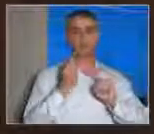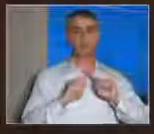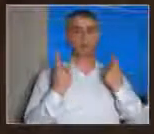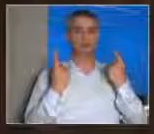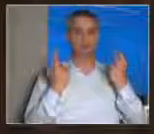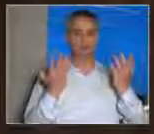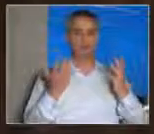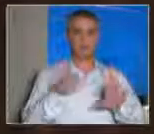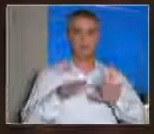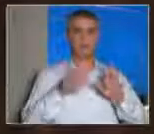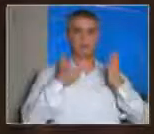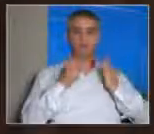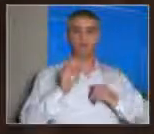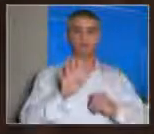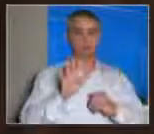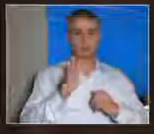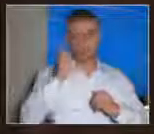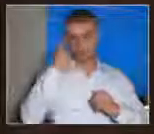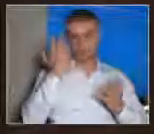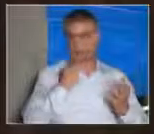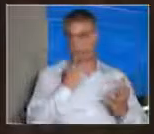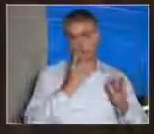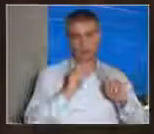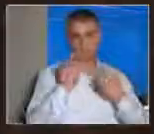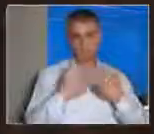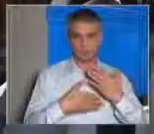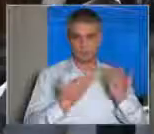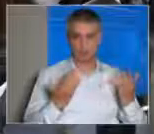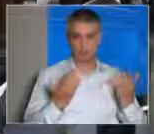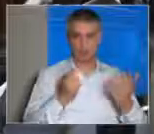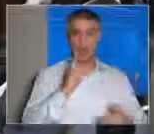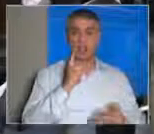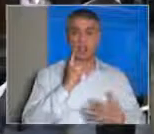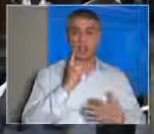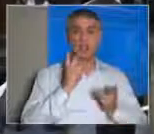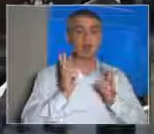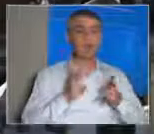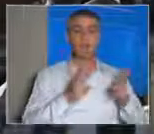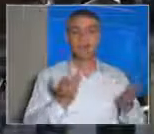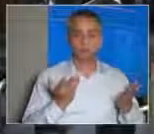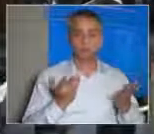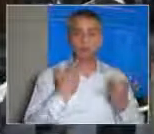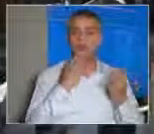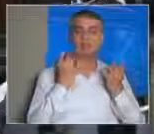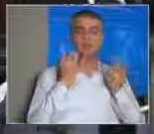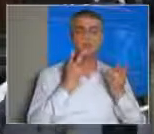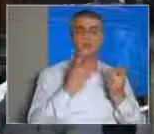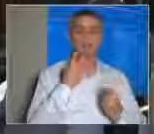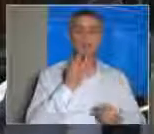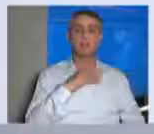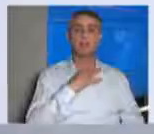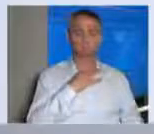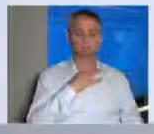שונה מהממשלת 65, אני לא יודע להגיד לך מה יקרה בסוף. אבל התסריט הנכון והטבעי והעדפה